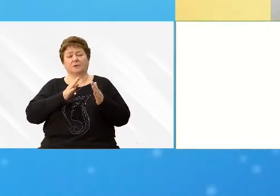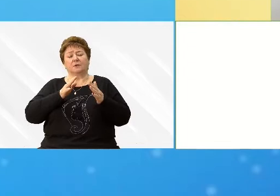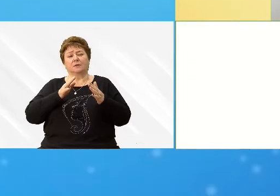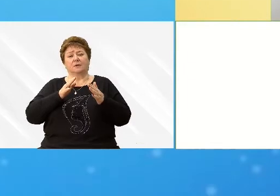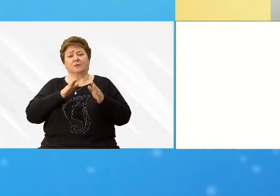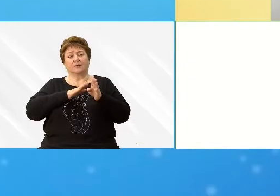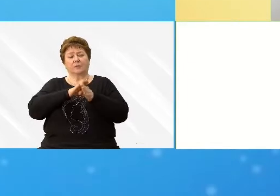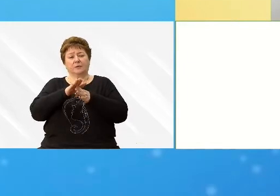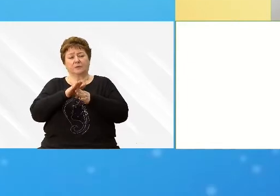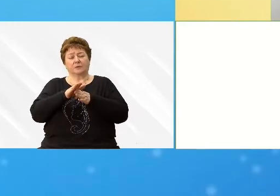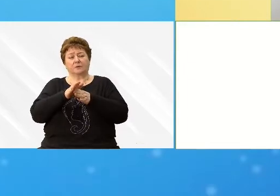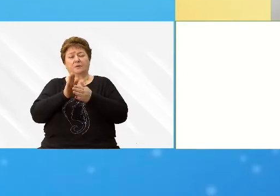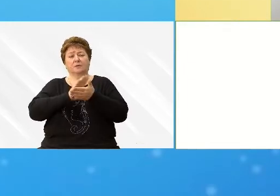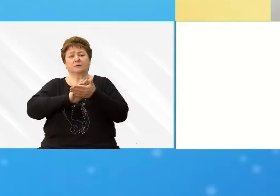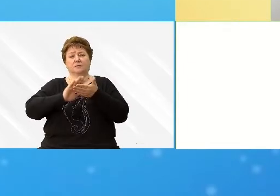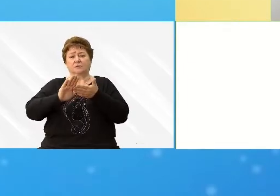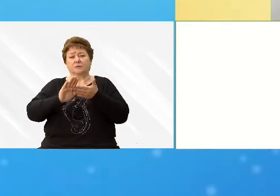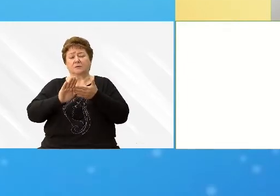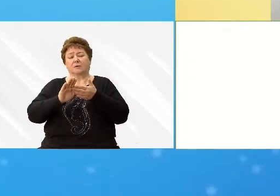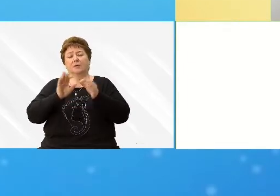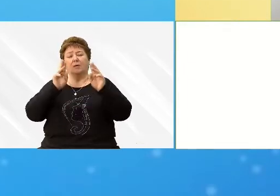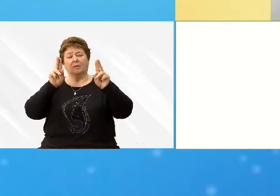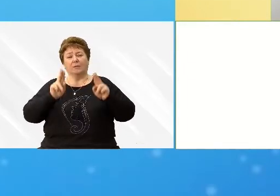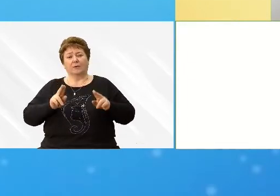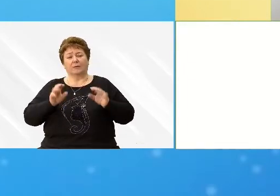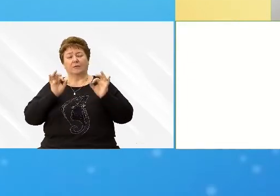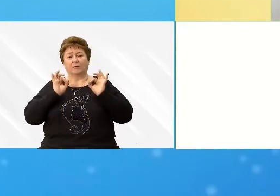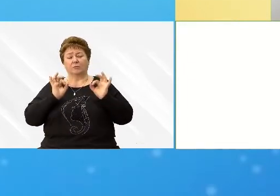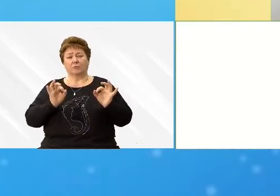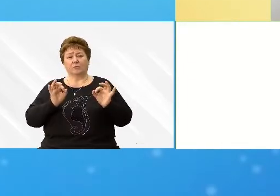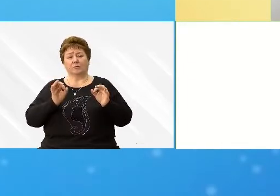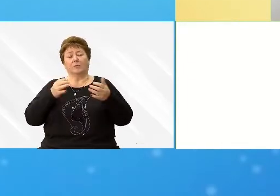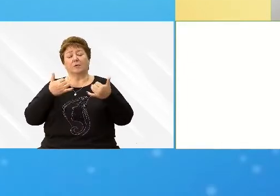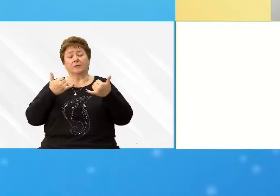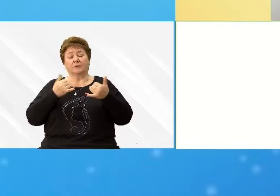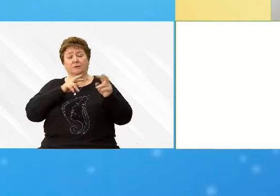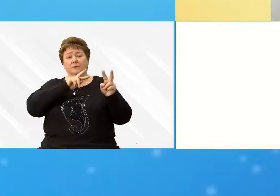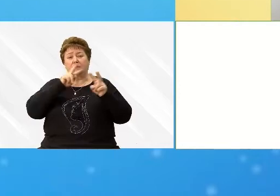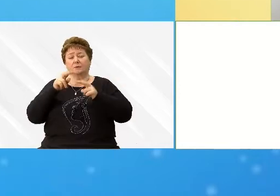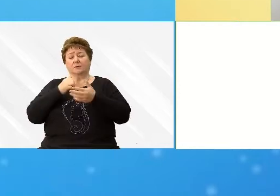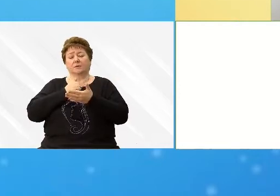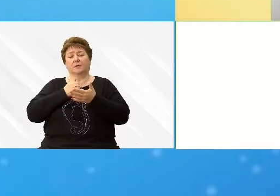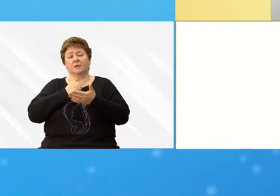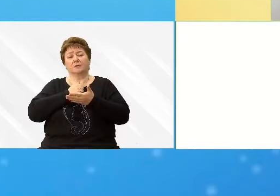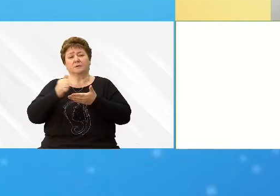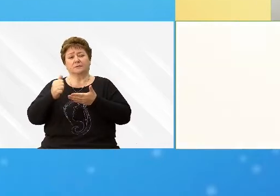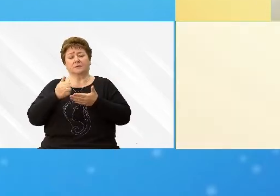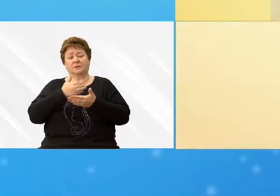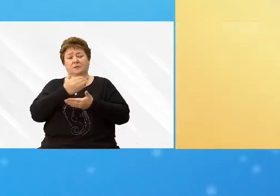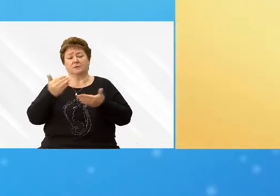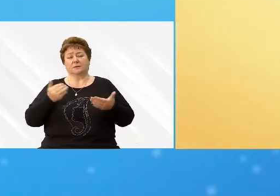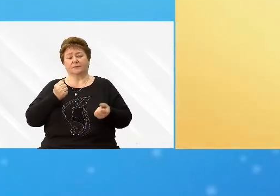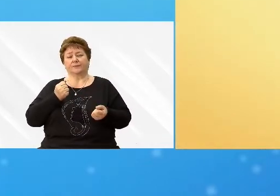соблюдение гигиенических правил и норм давайте рассмотрим основные из них